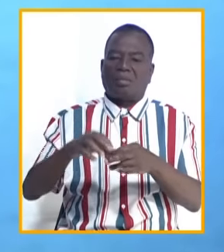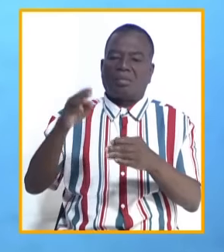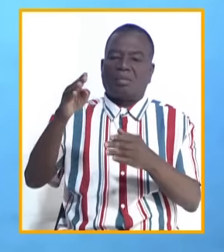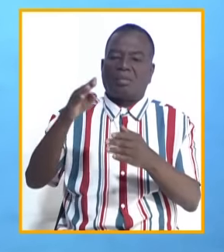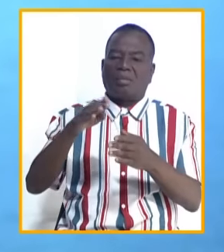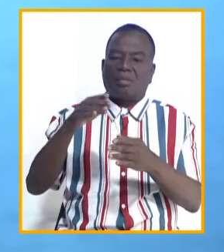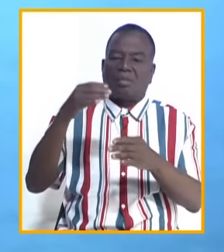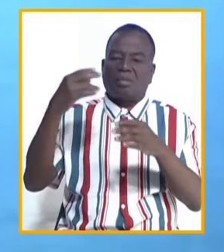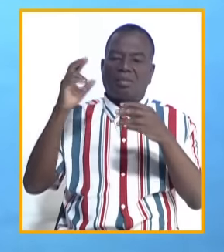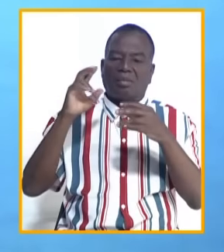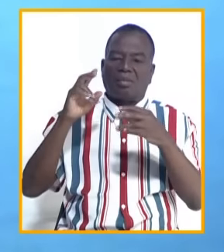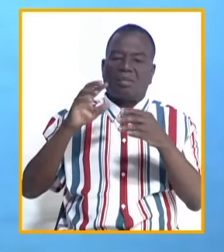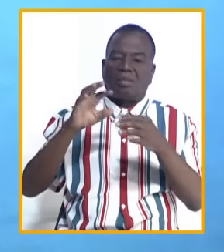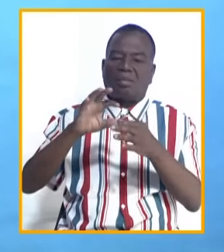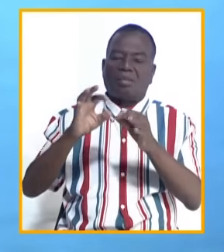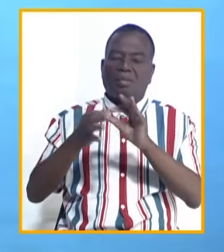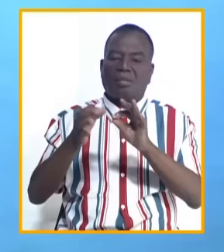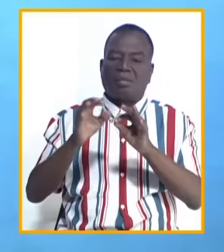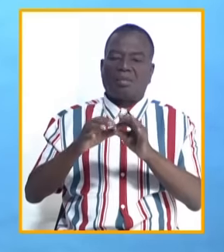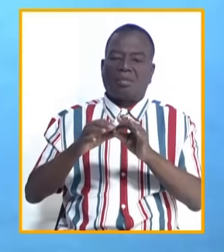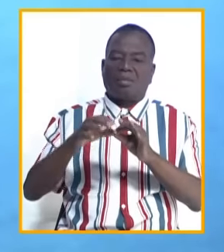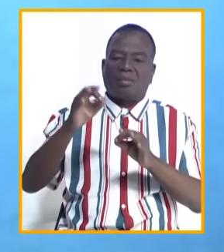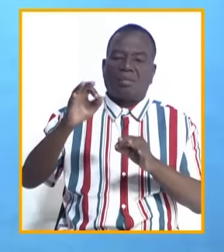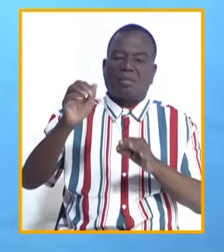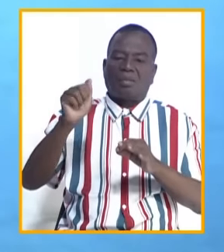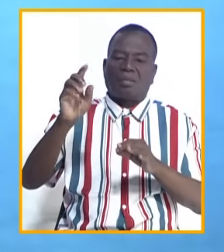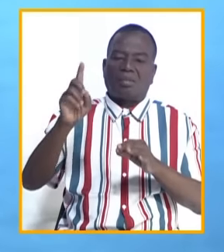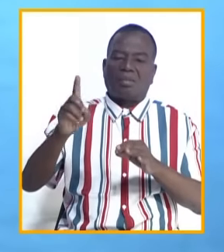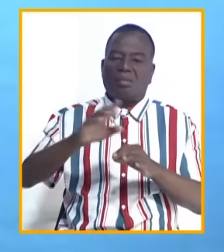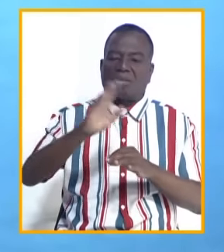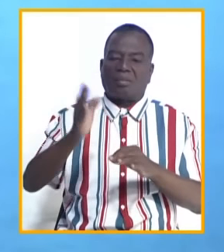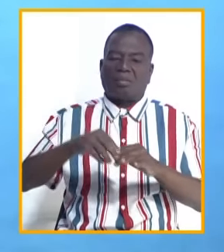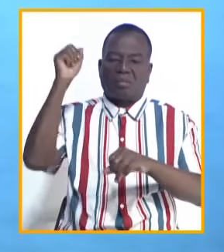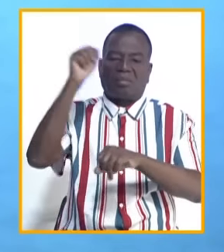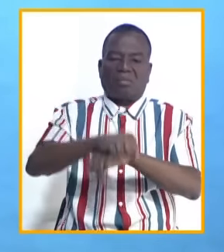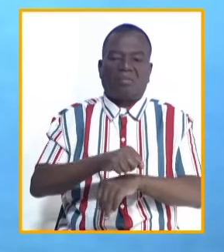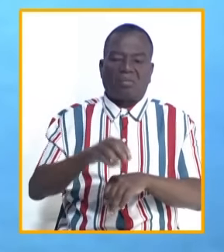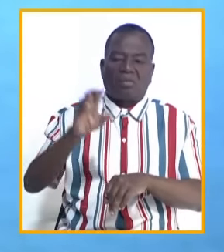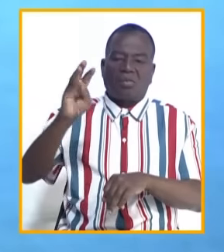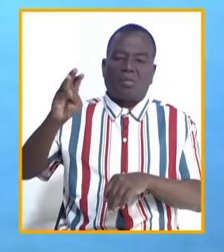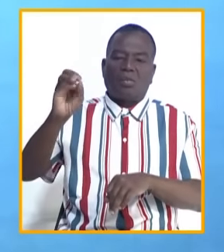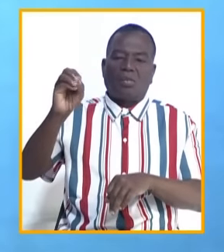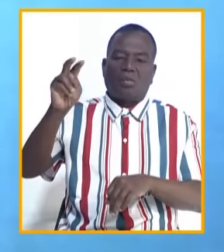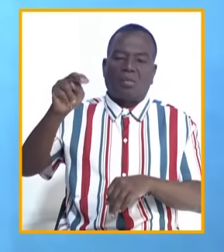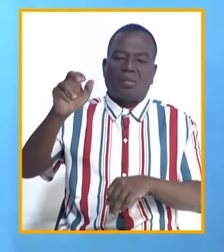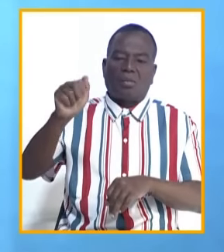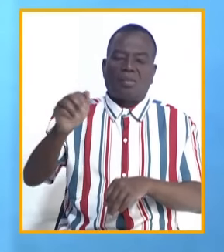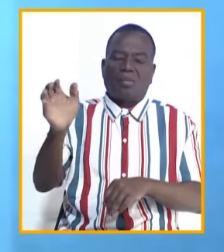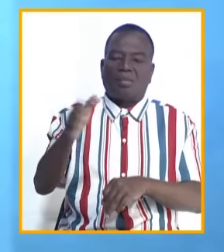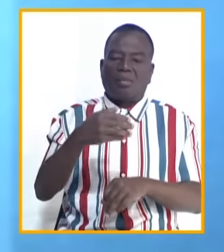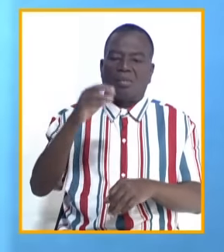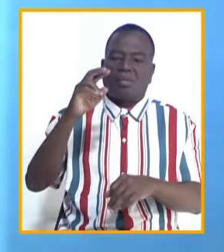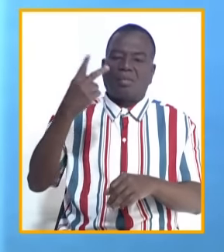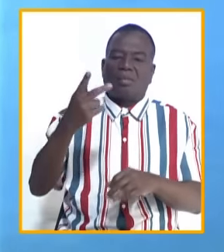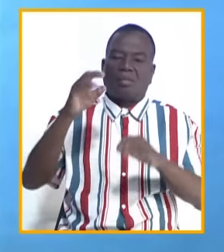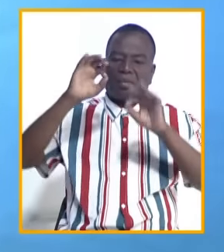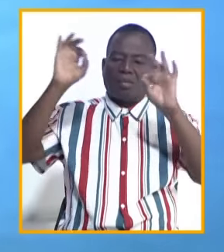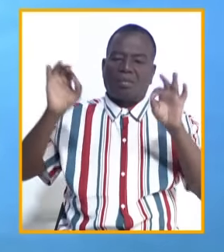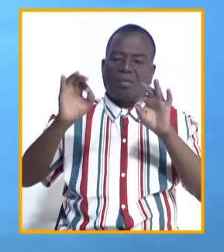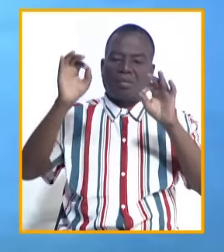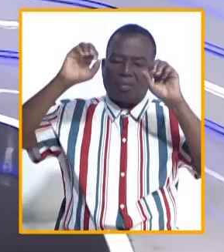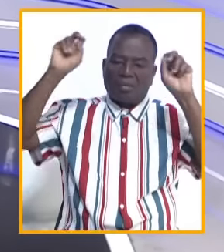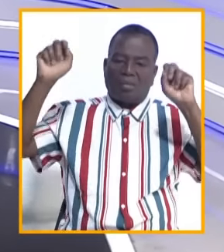les deuxième et troisième places du tableau. Deux points seulement séparent ces deux clubs-là. Et puis dans l'historique de la Ligue 1 ivoirienne, la FAD n'a jamais